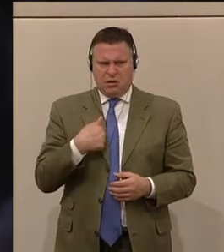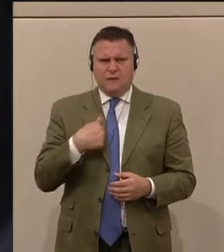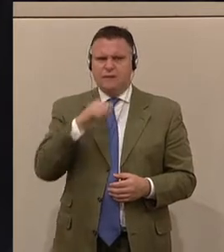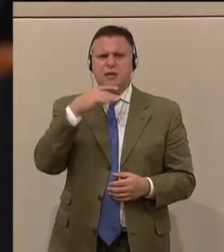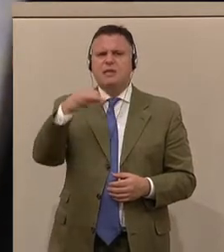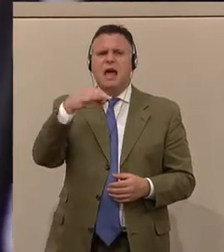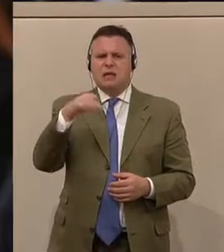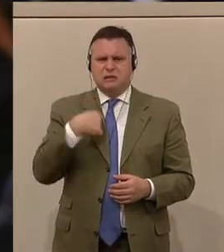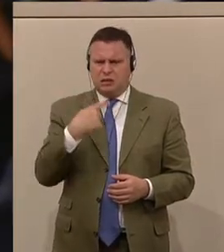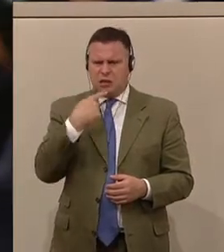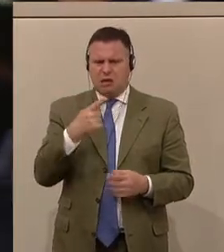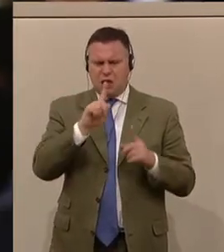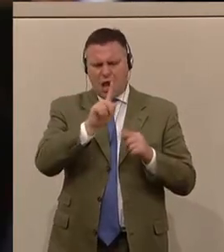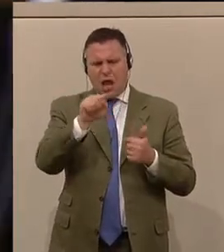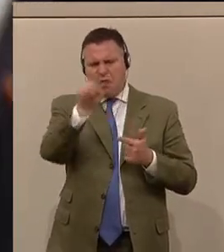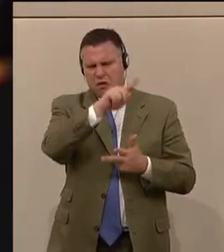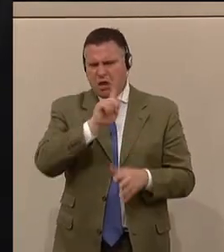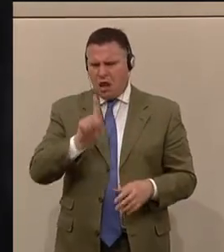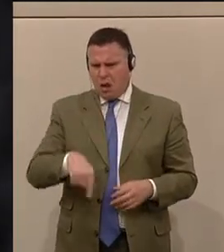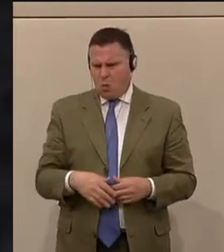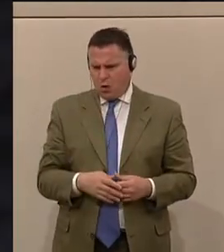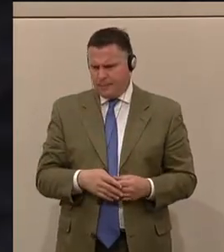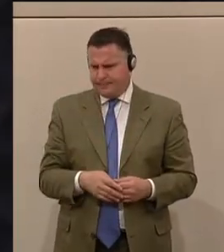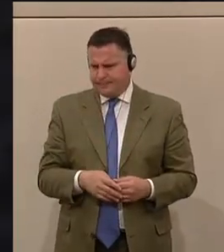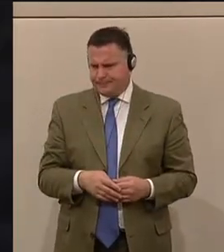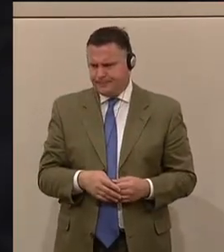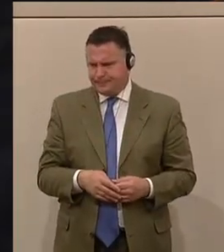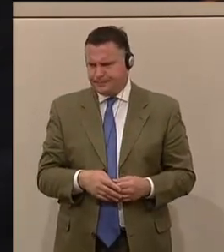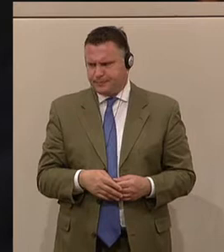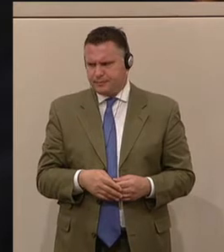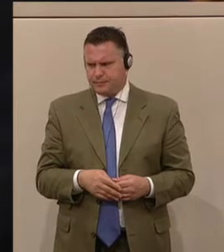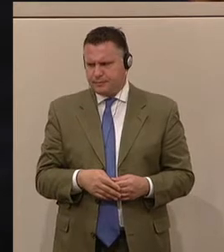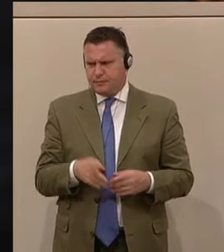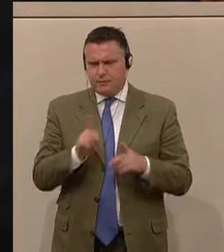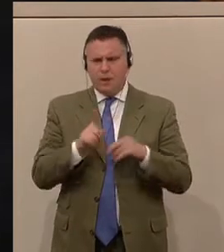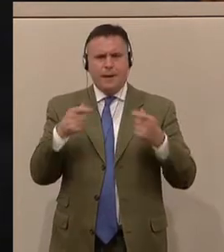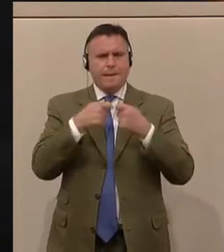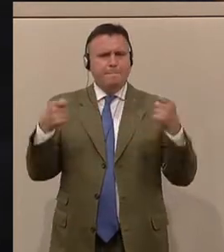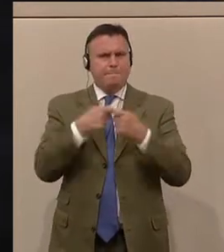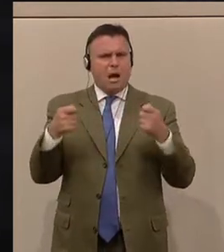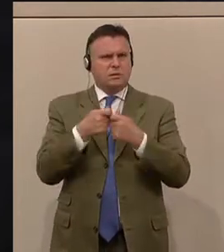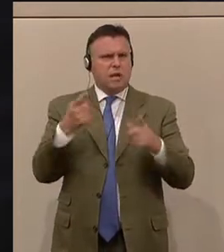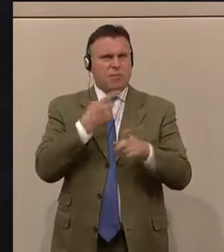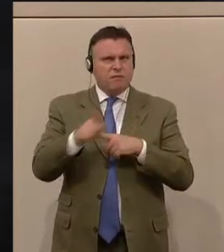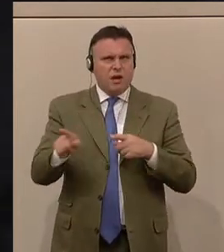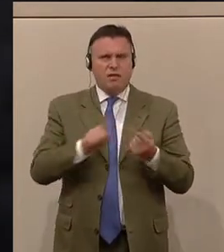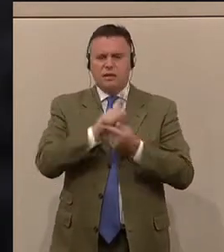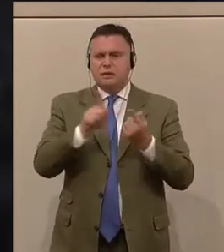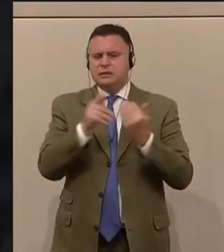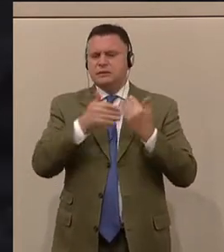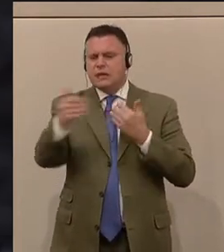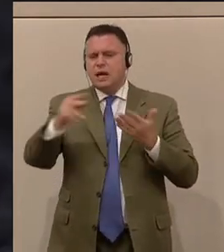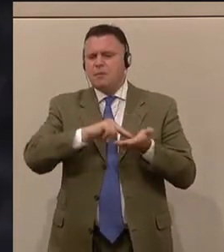Einzige, der das behauptet. Und dann fehlen also nicht nur die konkreten Maßnahmen und die konkreten